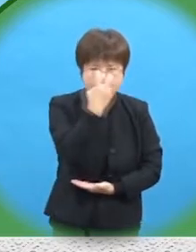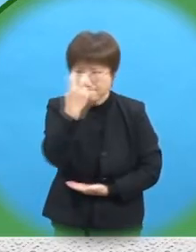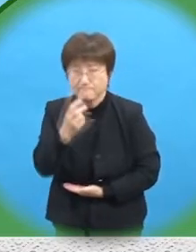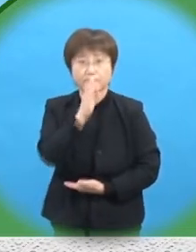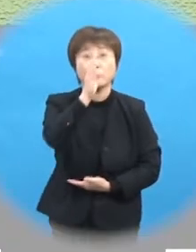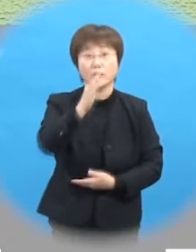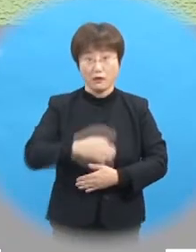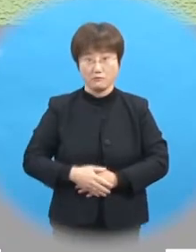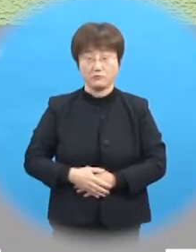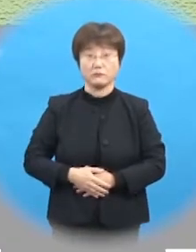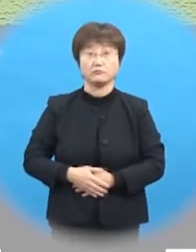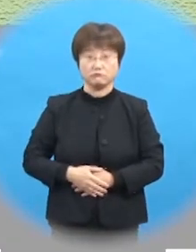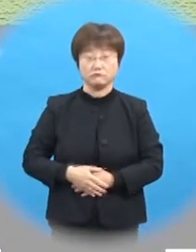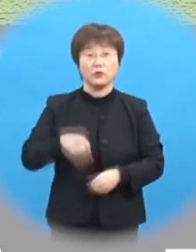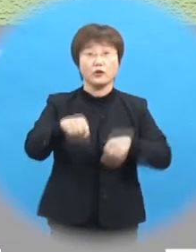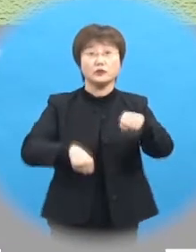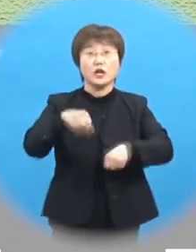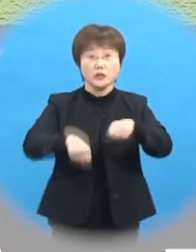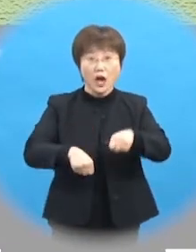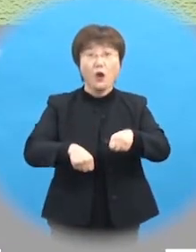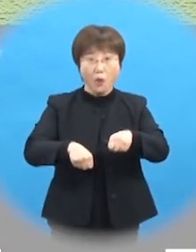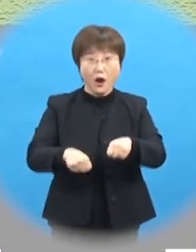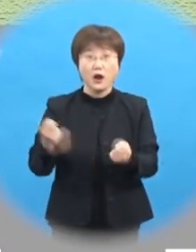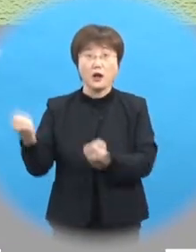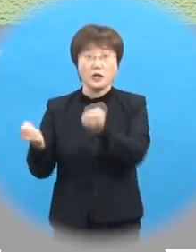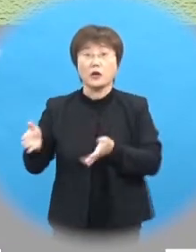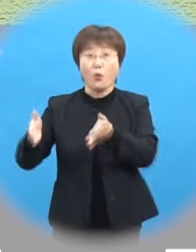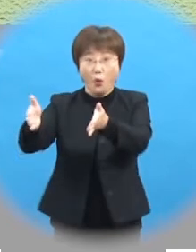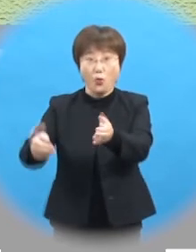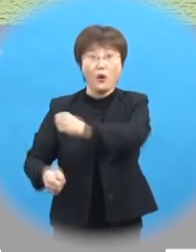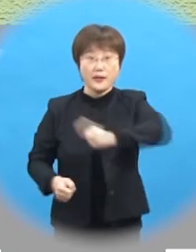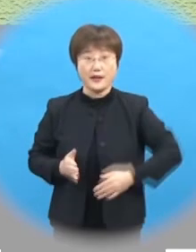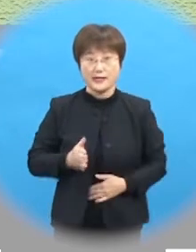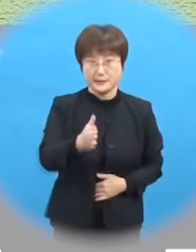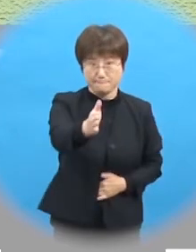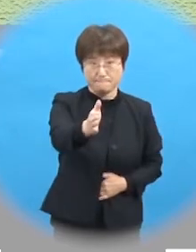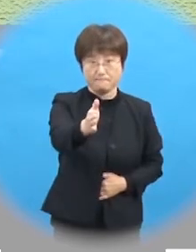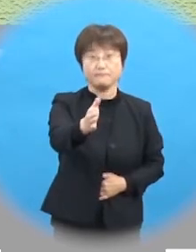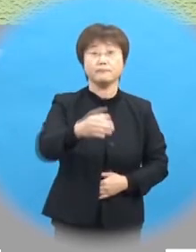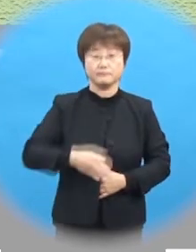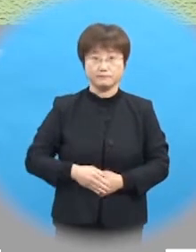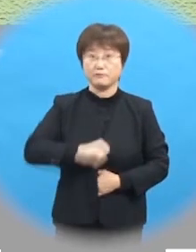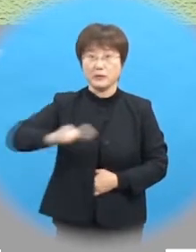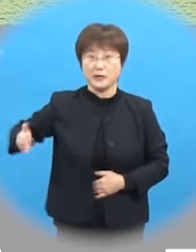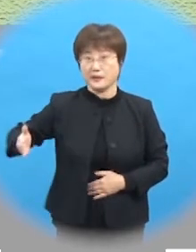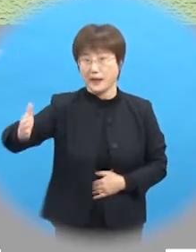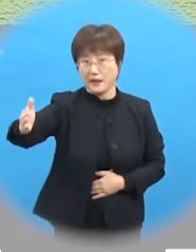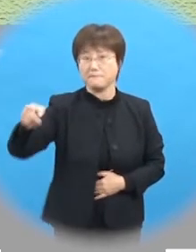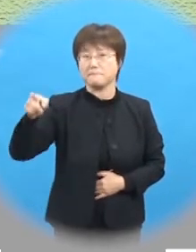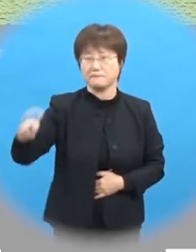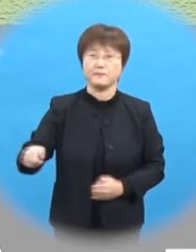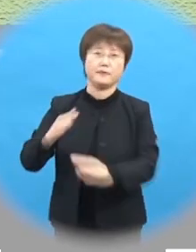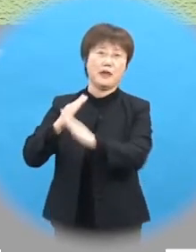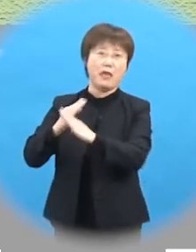ょう。自転車は原則車道の左端を走りましょう。右側を走るのはダ